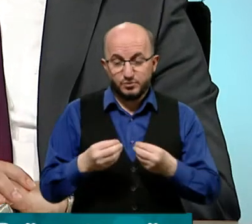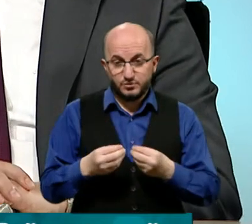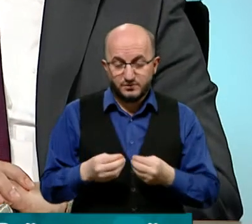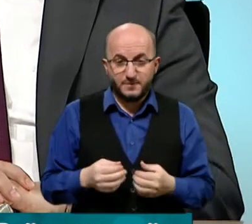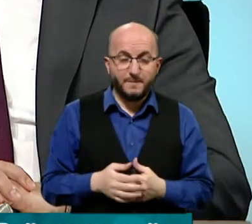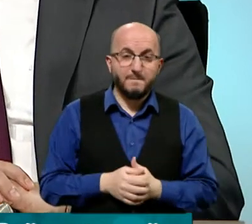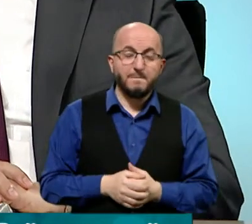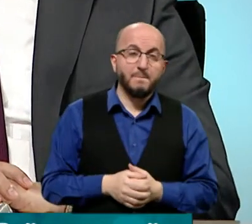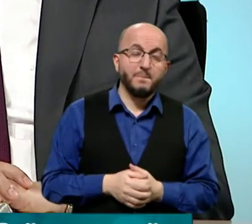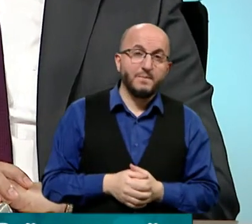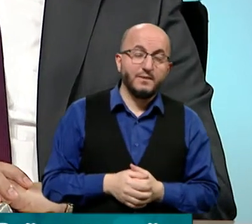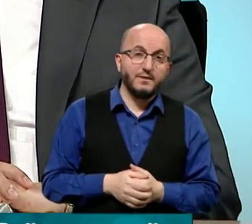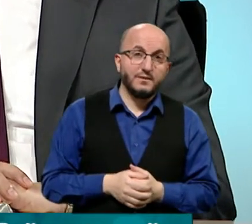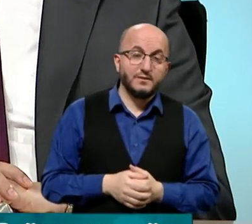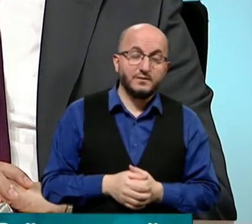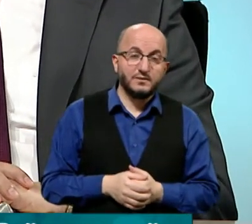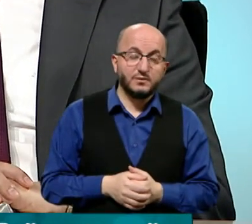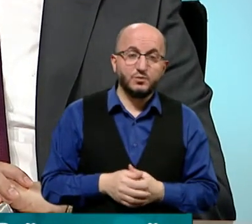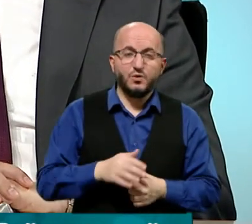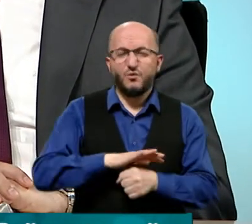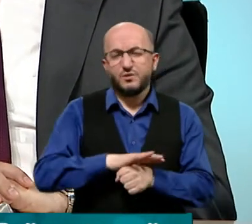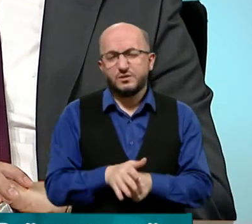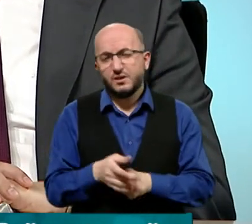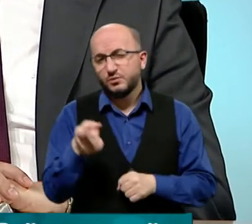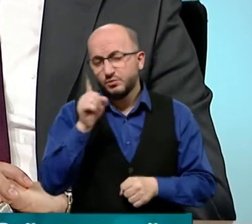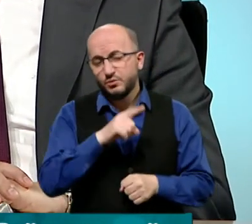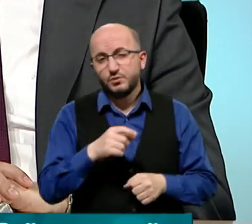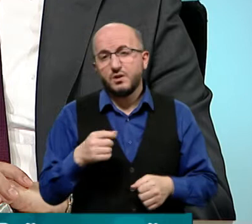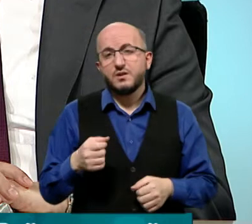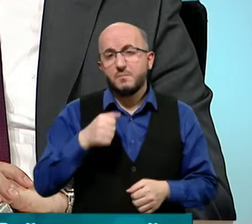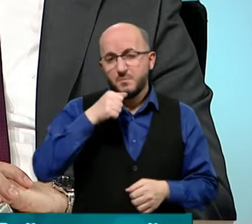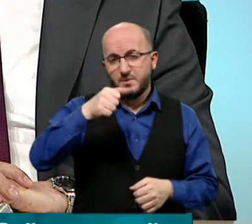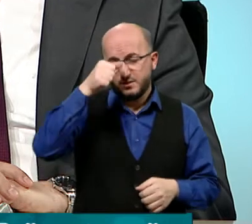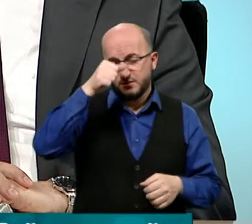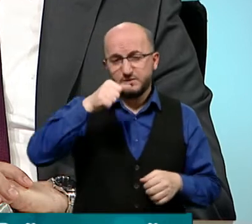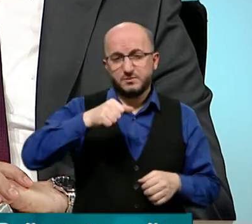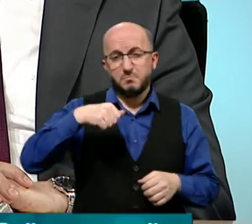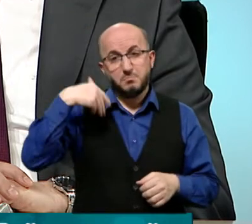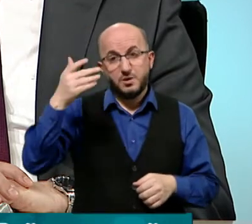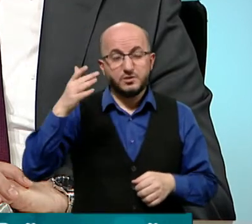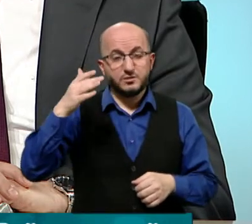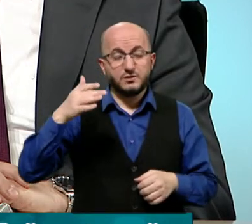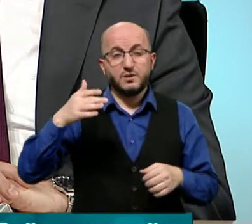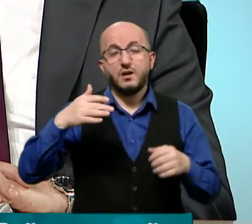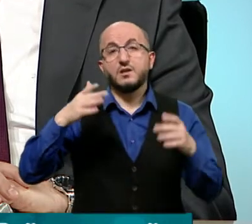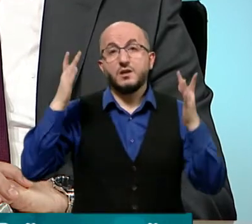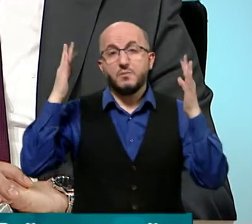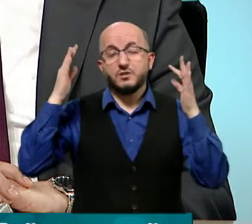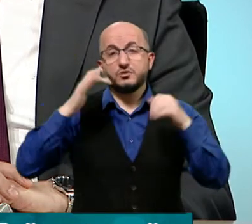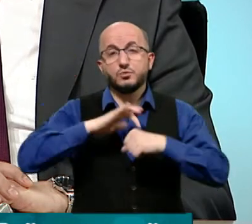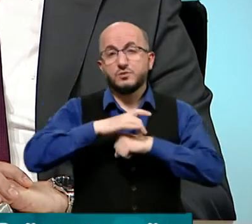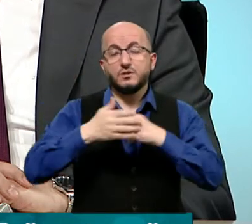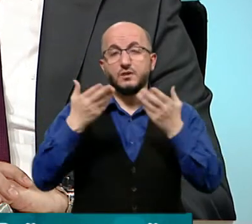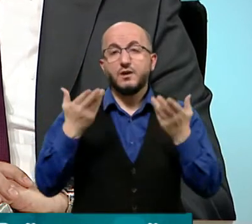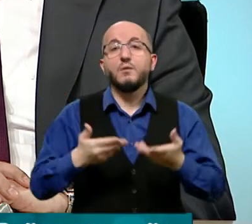Oldu da bu sebeplerden dolayı, Covid'den dolayı malumunuz Suudi Arabistan hacı başka ülkelerden kabul etmiyor hacı adayı.